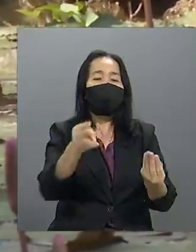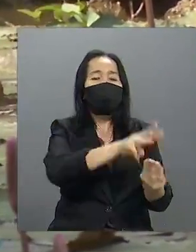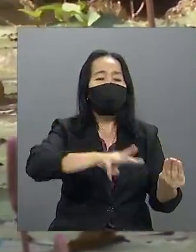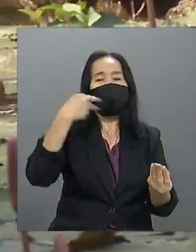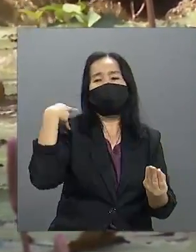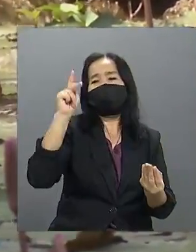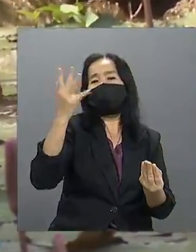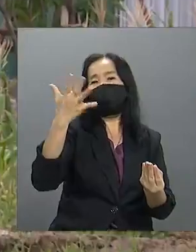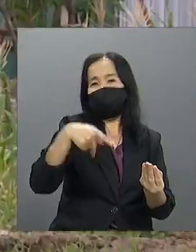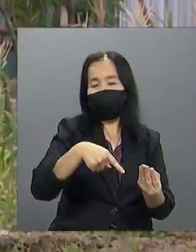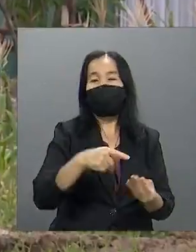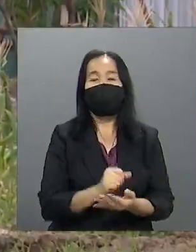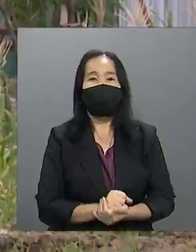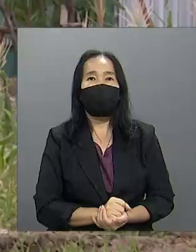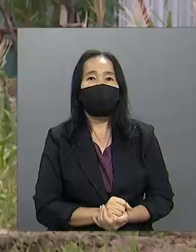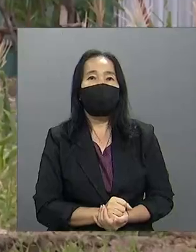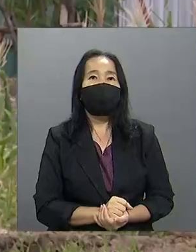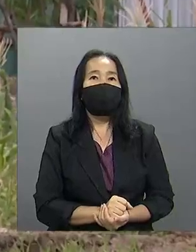ได้